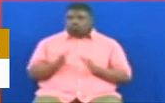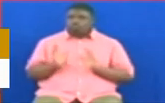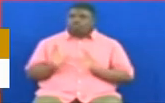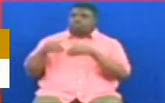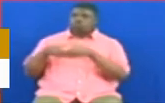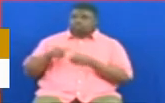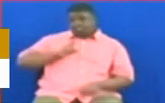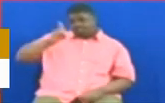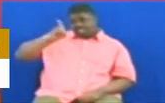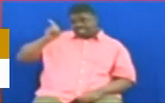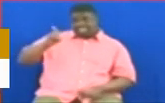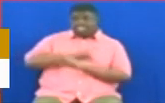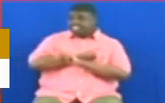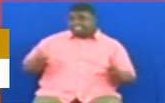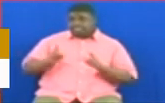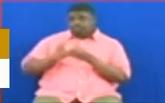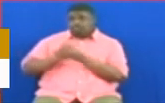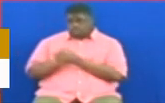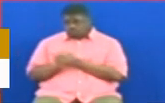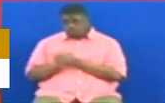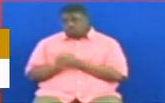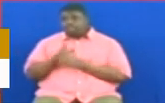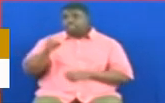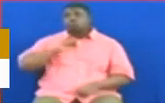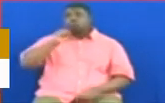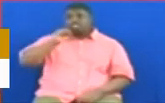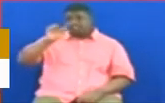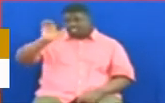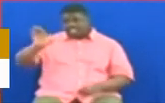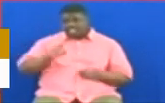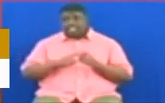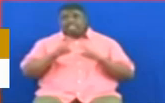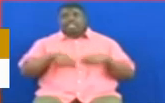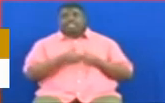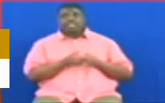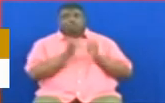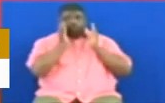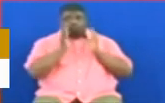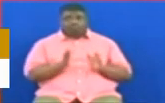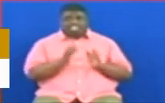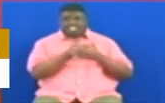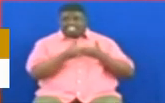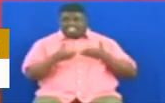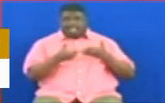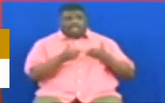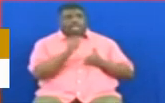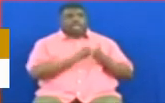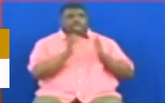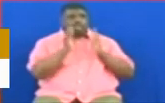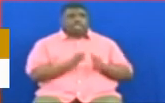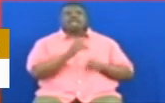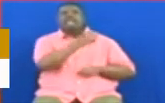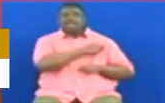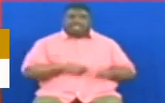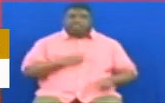vile ambavyo si vya muungano, hizo ni sifa zake, lakini official title ya rais wa Zanzibar ni rais